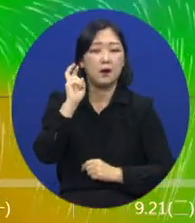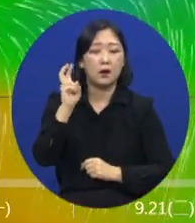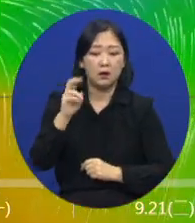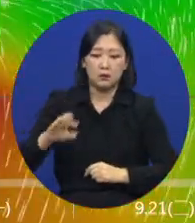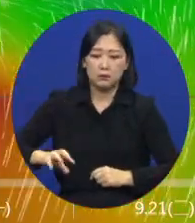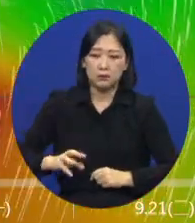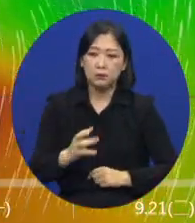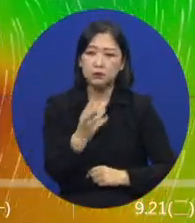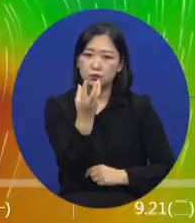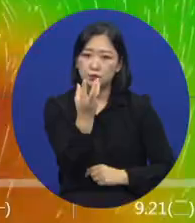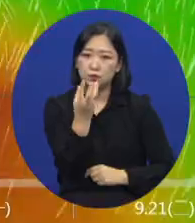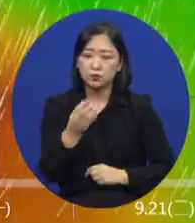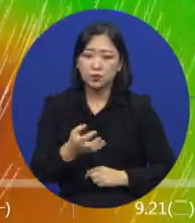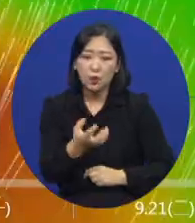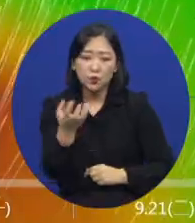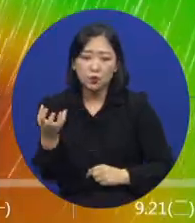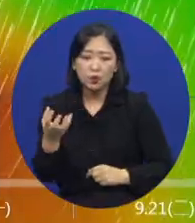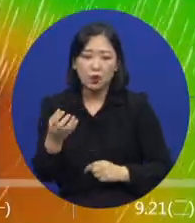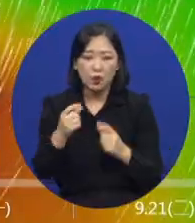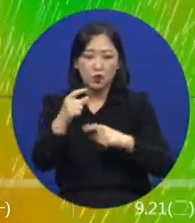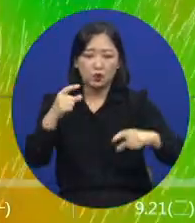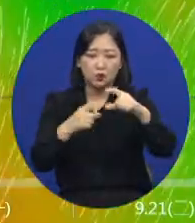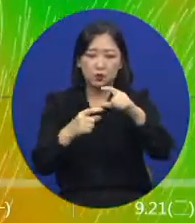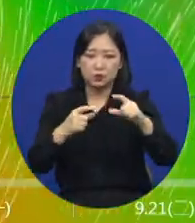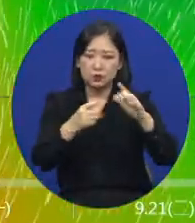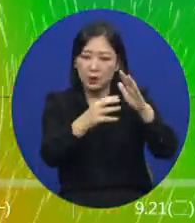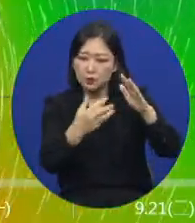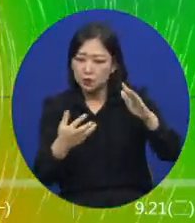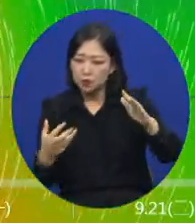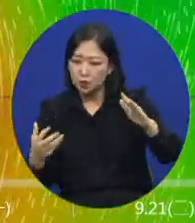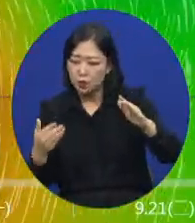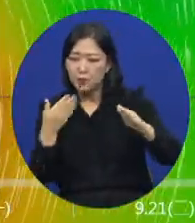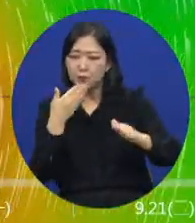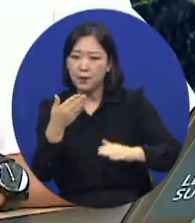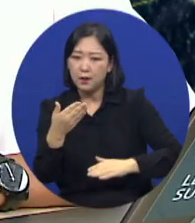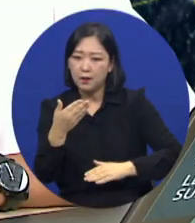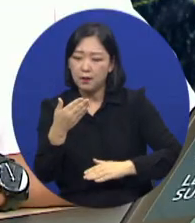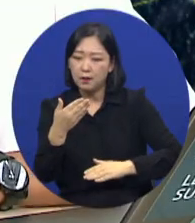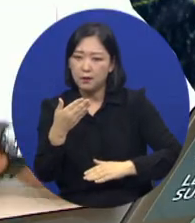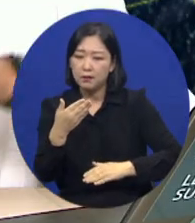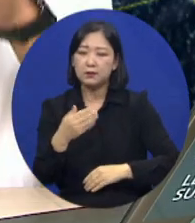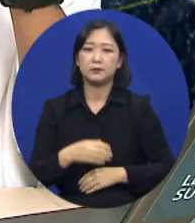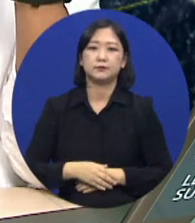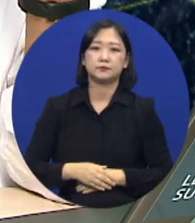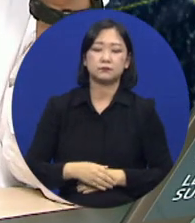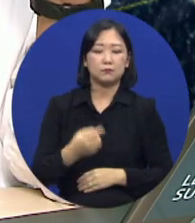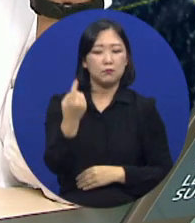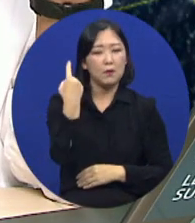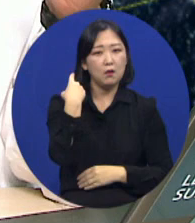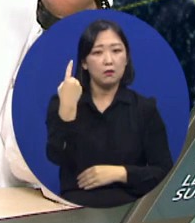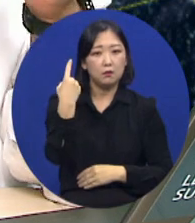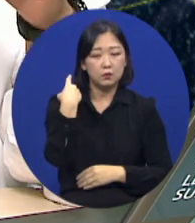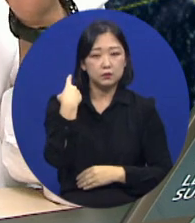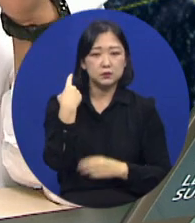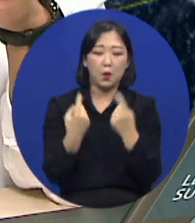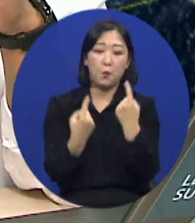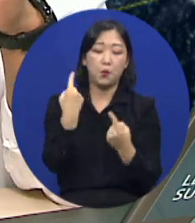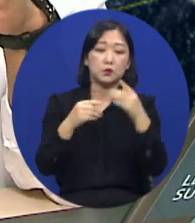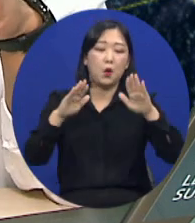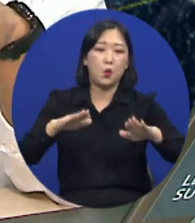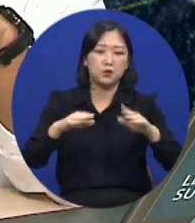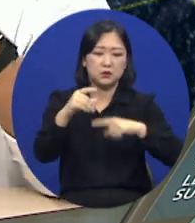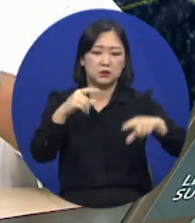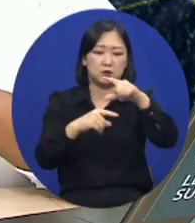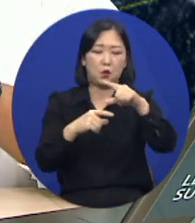경로가 더 남아할 수도 있다는 이제 지금 전망들이 지금 나오고 있는 상태죠. 네, 사실 어제보다 오늘 더